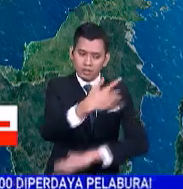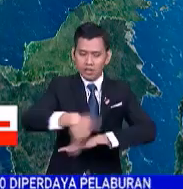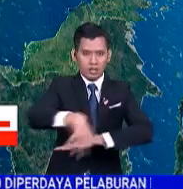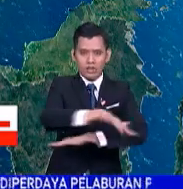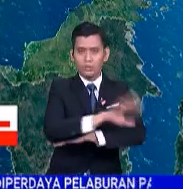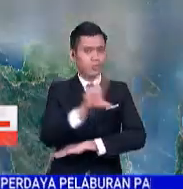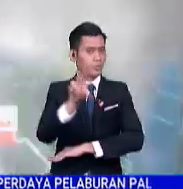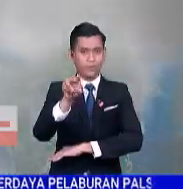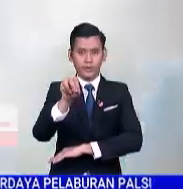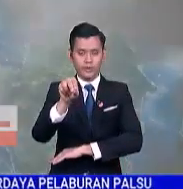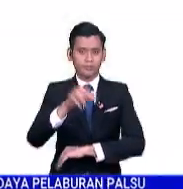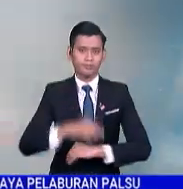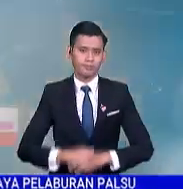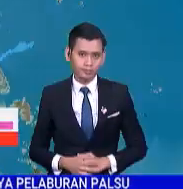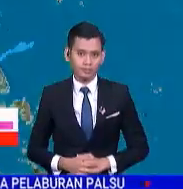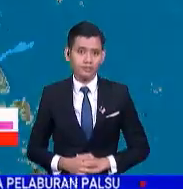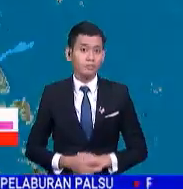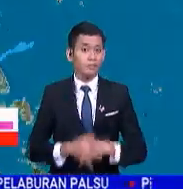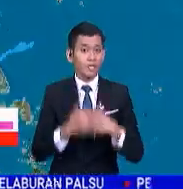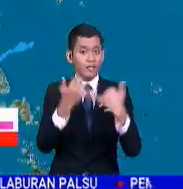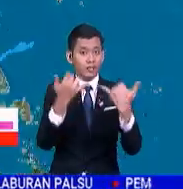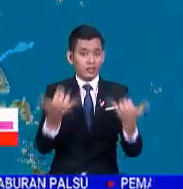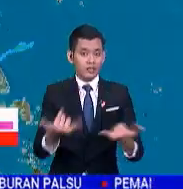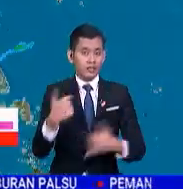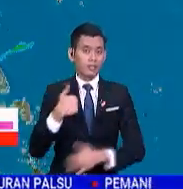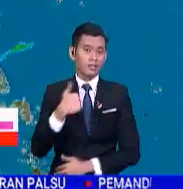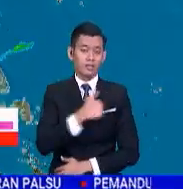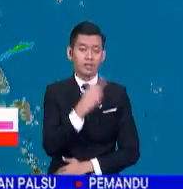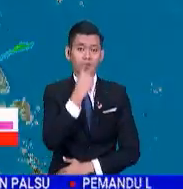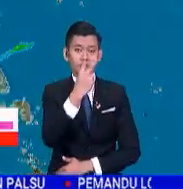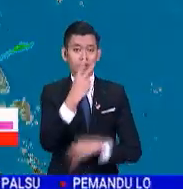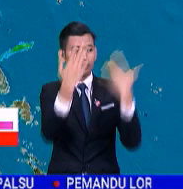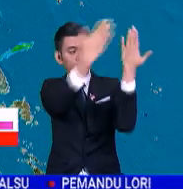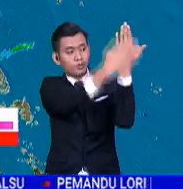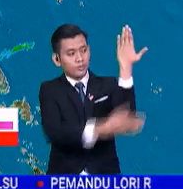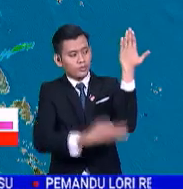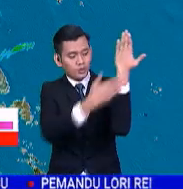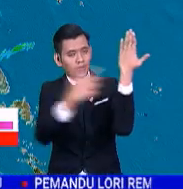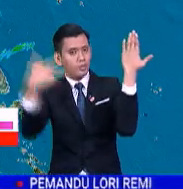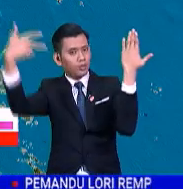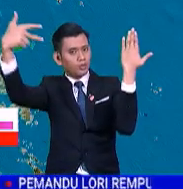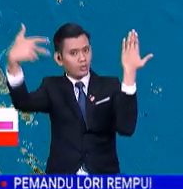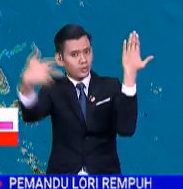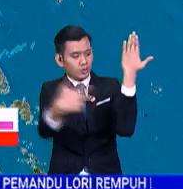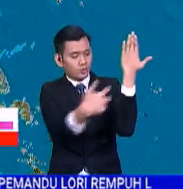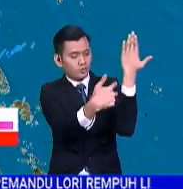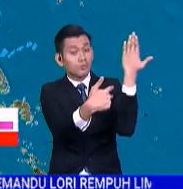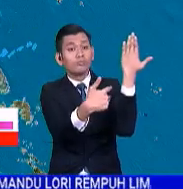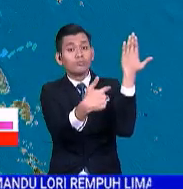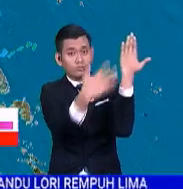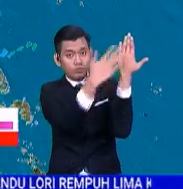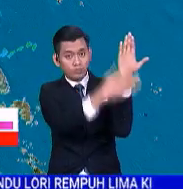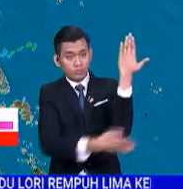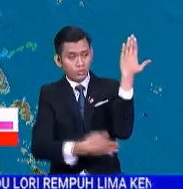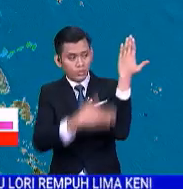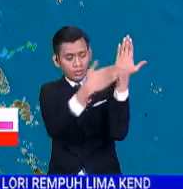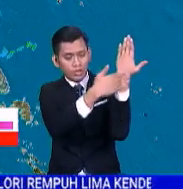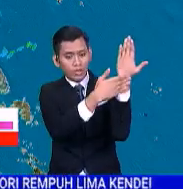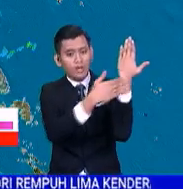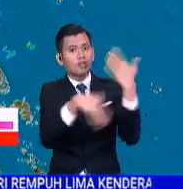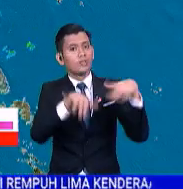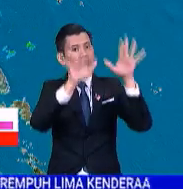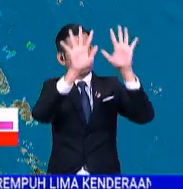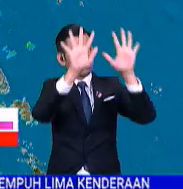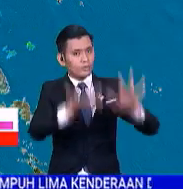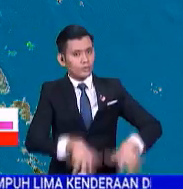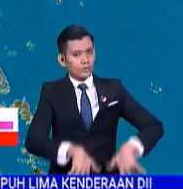kawasan perairan berkenaan. Seterusnya, kita perhatikan kepada paparan imej Gema Radar Semasa. Tinjauan terkini menunjukkan hujan dan ribut